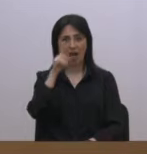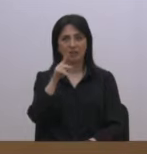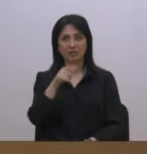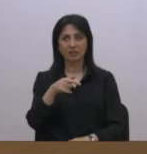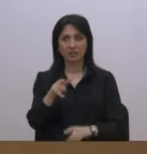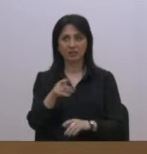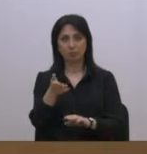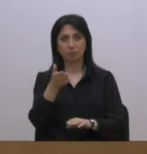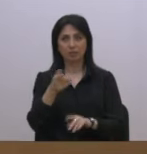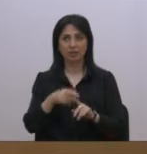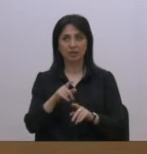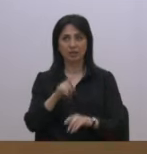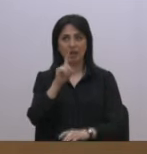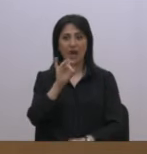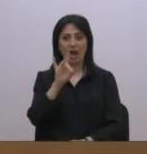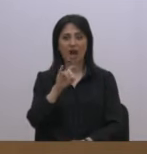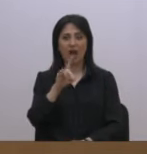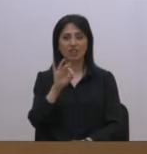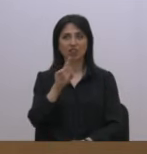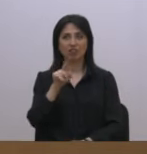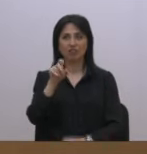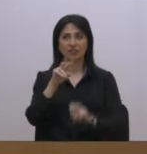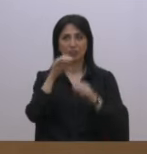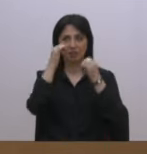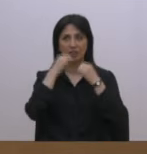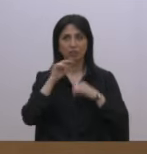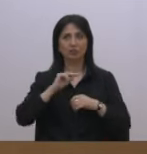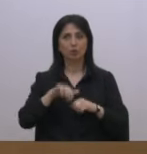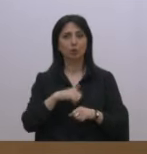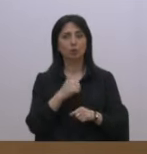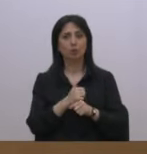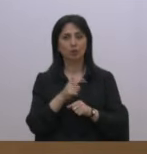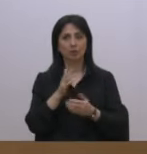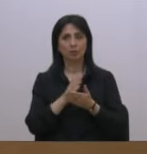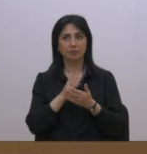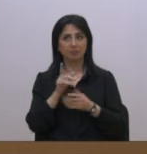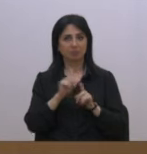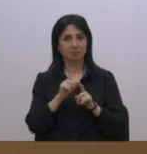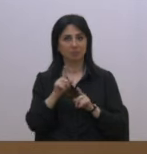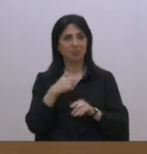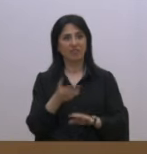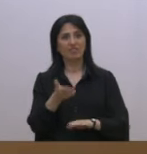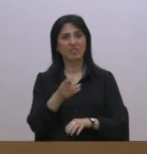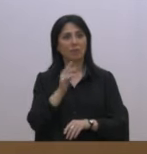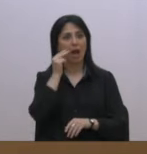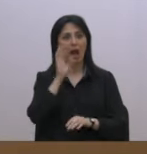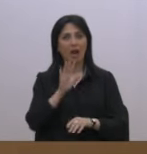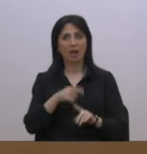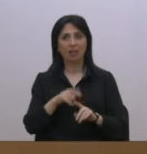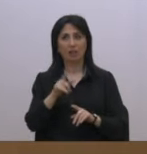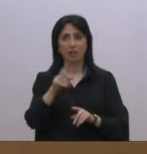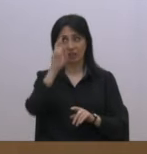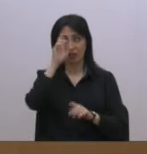დღესაც გარეთ მდგომ ზვიად ხარაზიშვილს, რომელიც თქვენი სპეცრაზმის სამსახურის უფროსია. Და იქნებ მოუწოდოთ